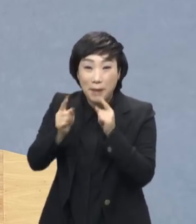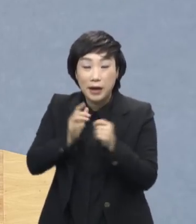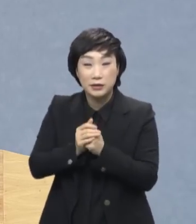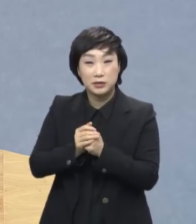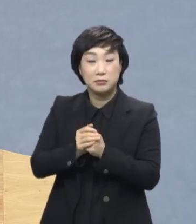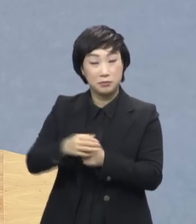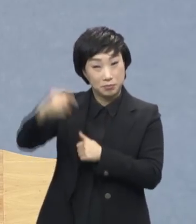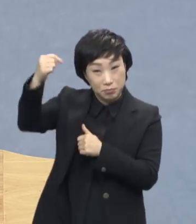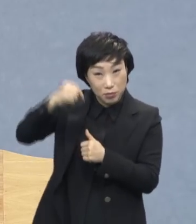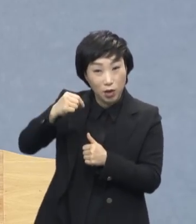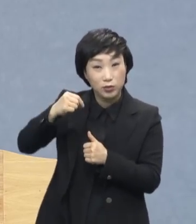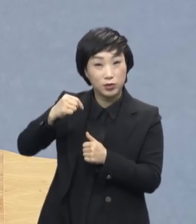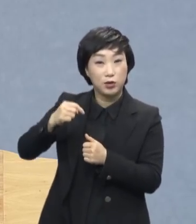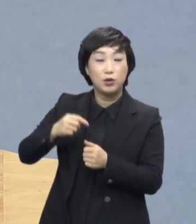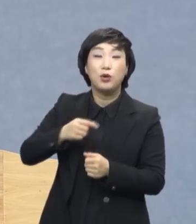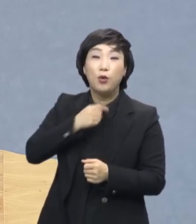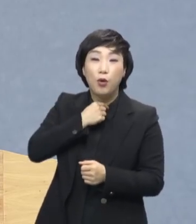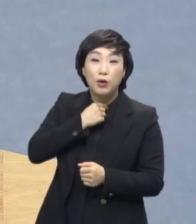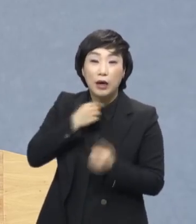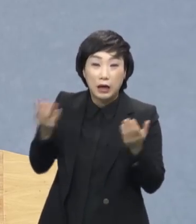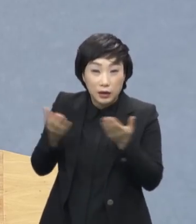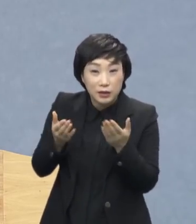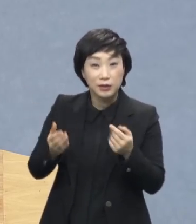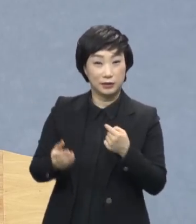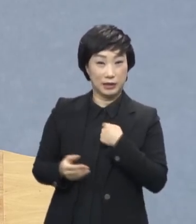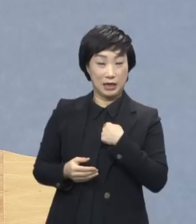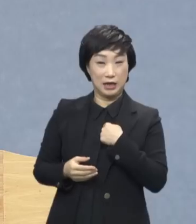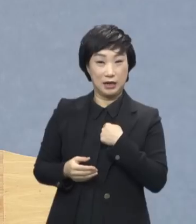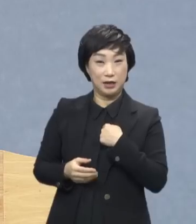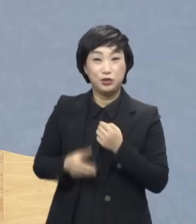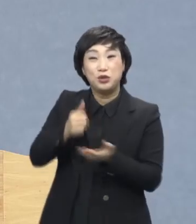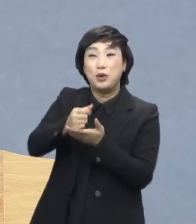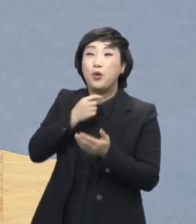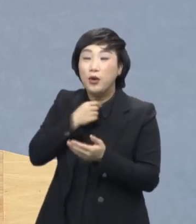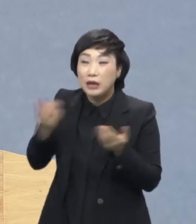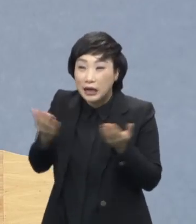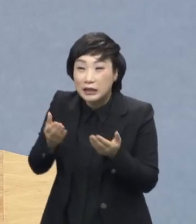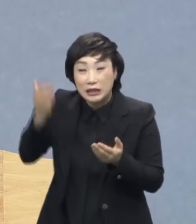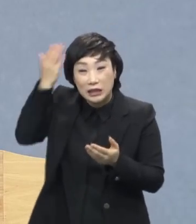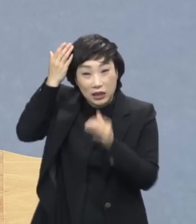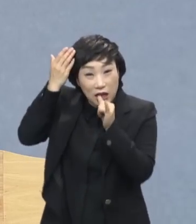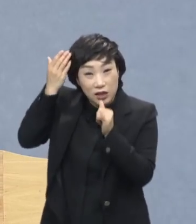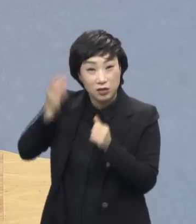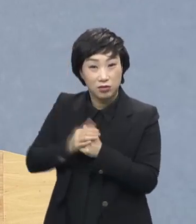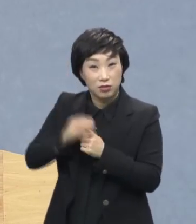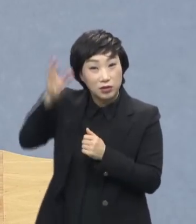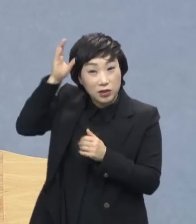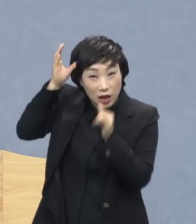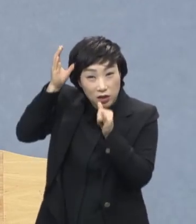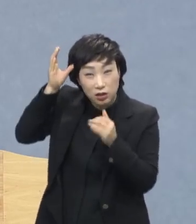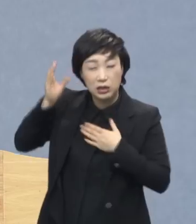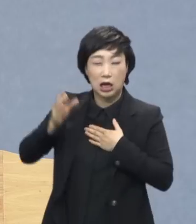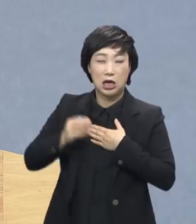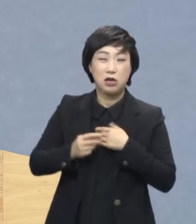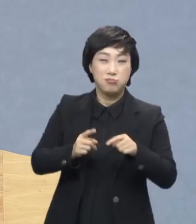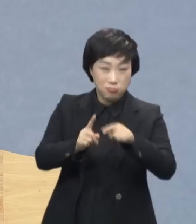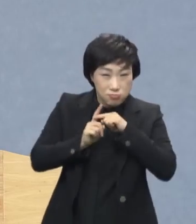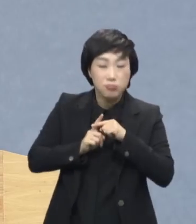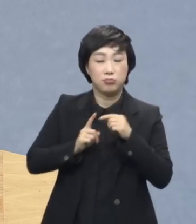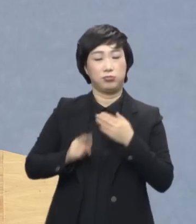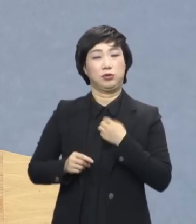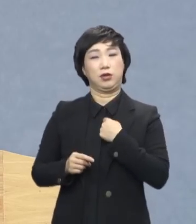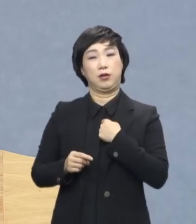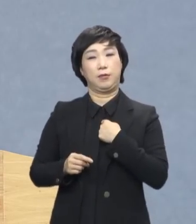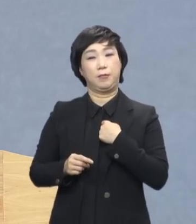말씀하시는 명령과 소원 앞에, 주님이 원하는 기대 앞에 모가지가 비틀어져